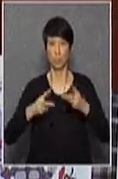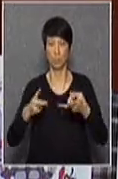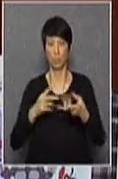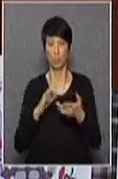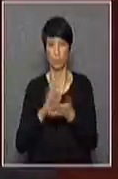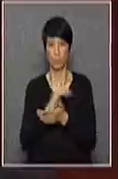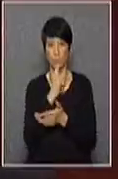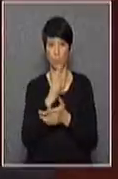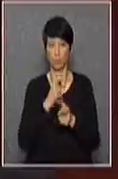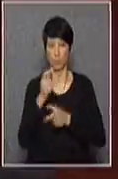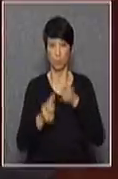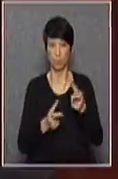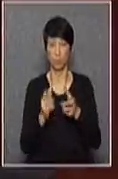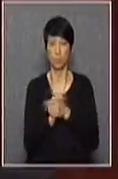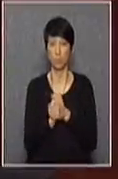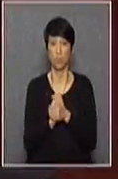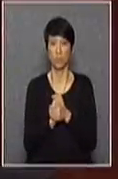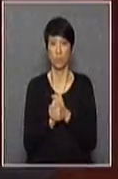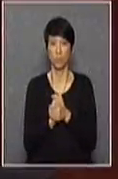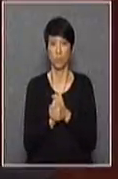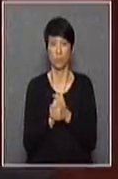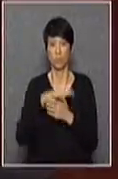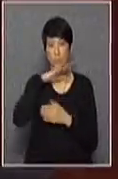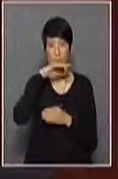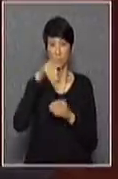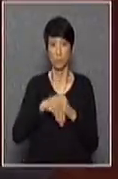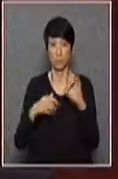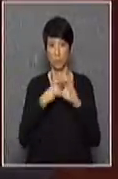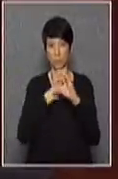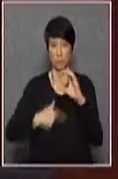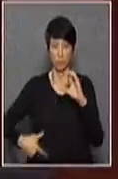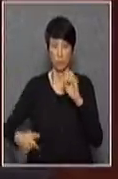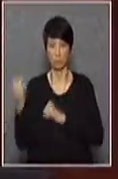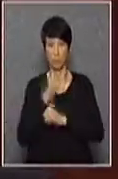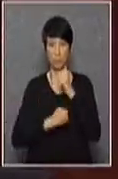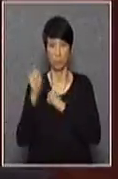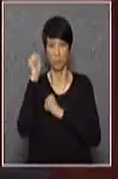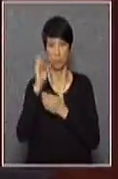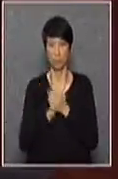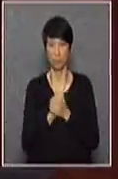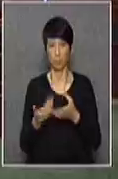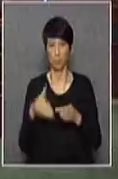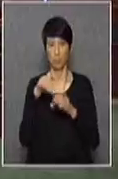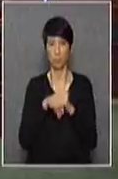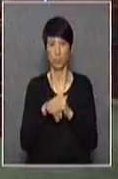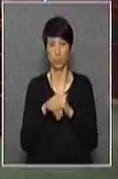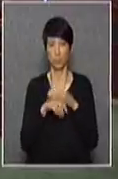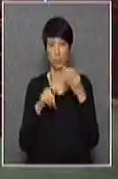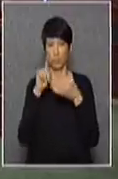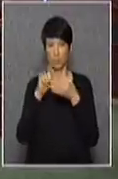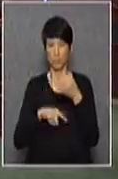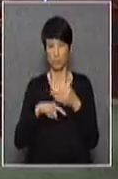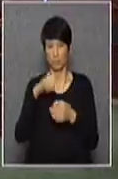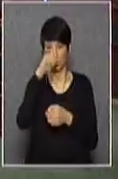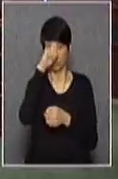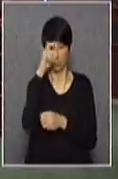支。 現在各位提出的待決議題是陳志全議員動議的修正案予以通過，現在付諸表決。陳志全議員要求記名表